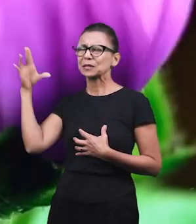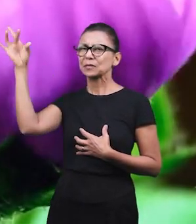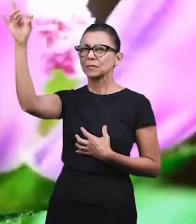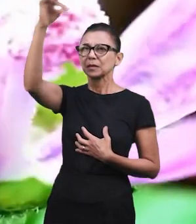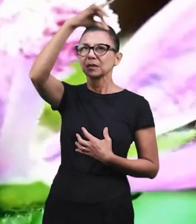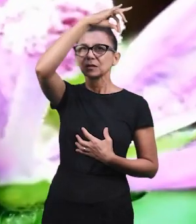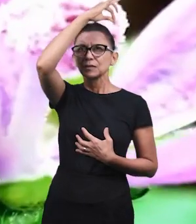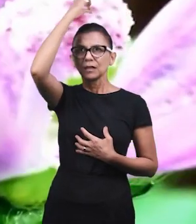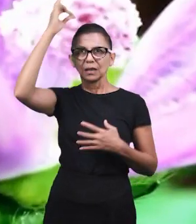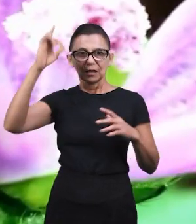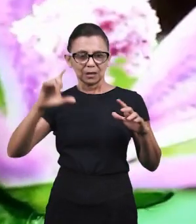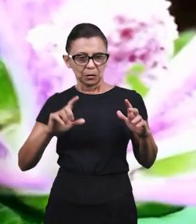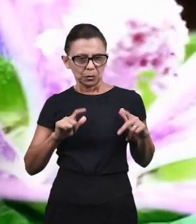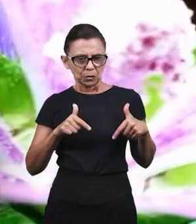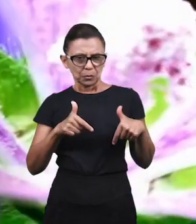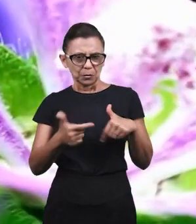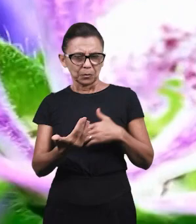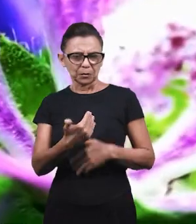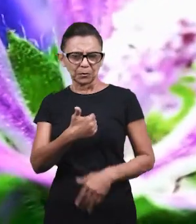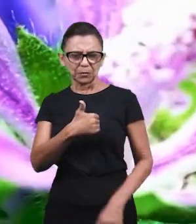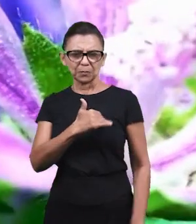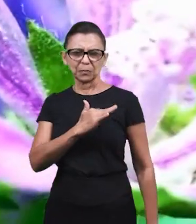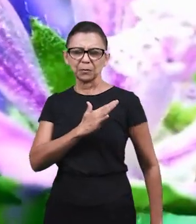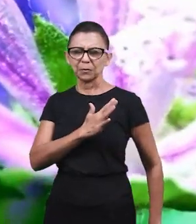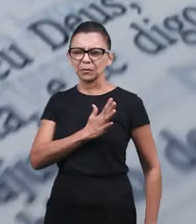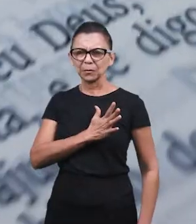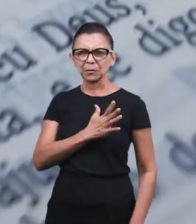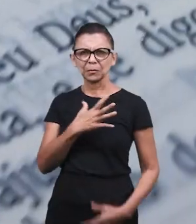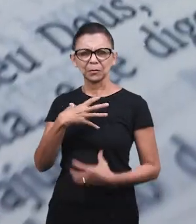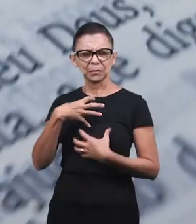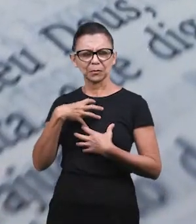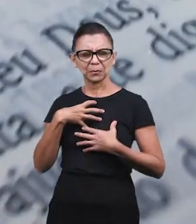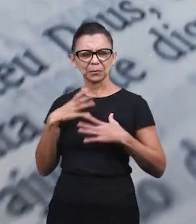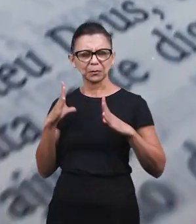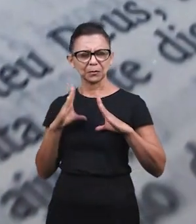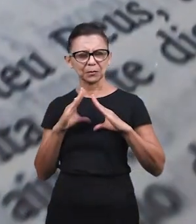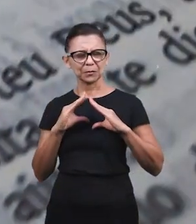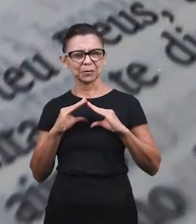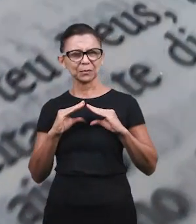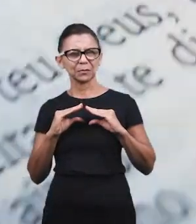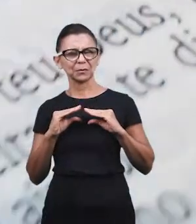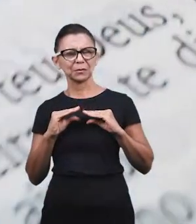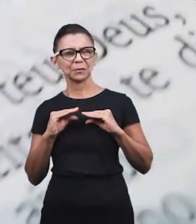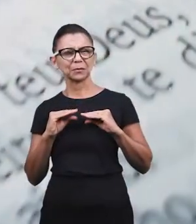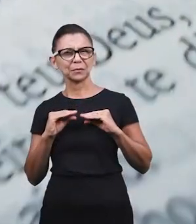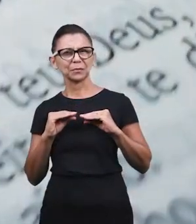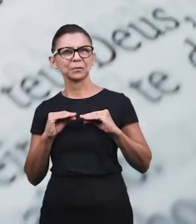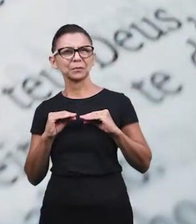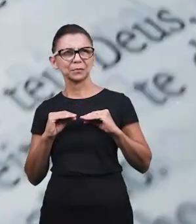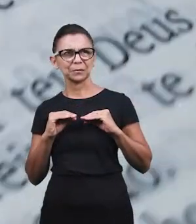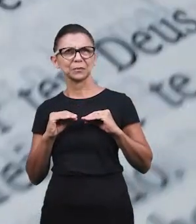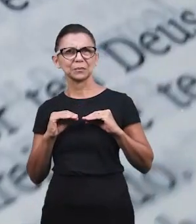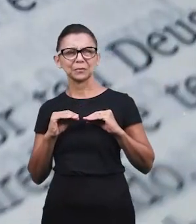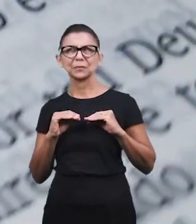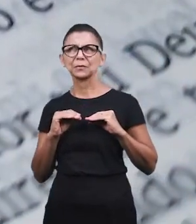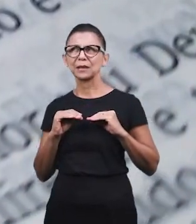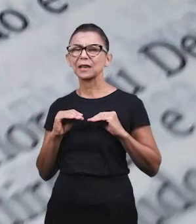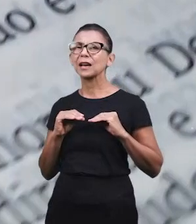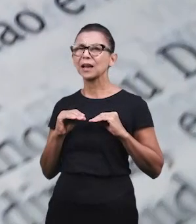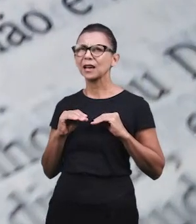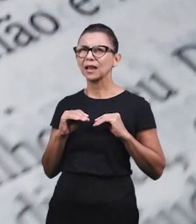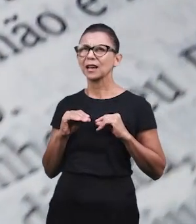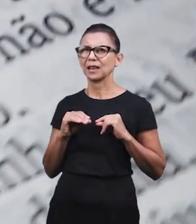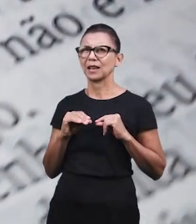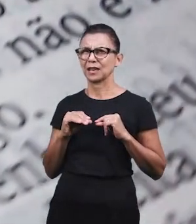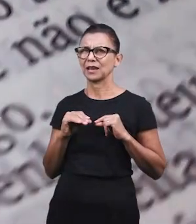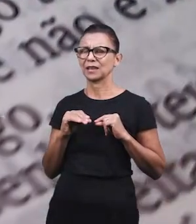как Твой огонь согревает сердце мое. Я слышу голос Твой, который